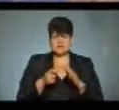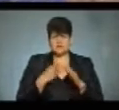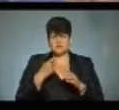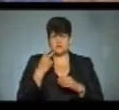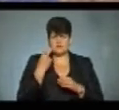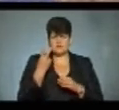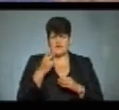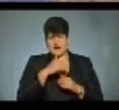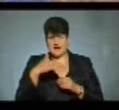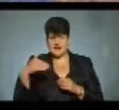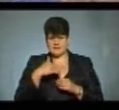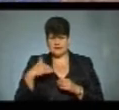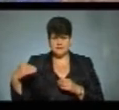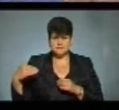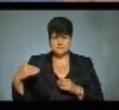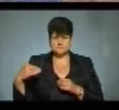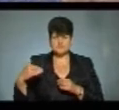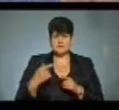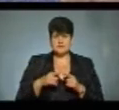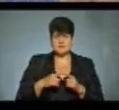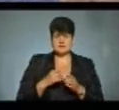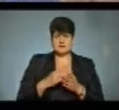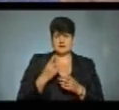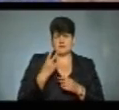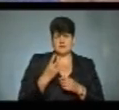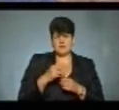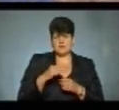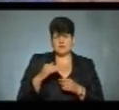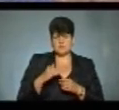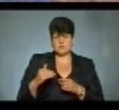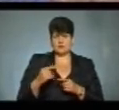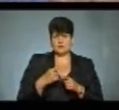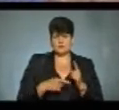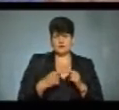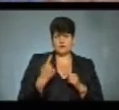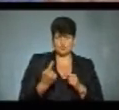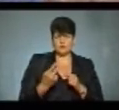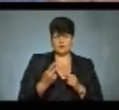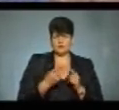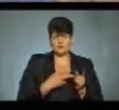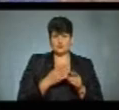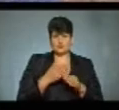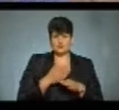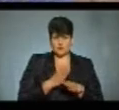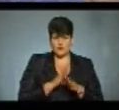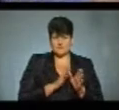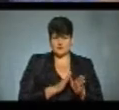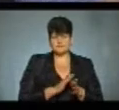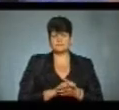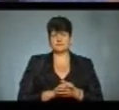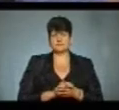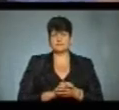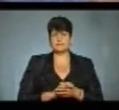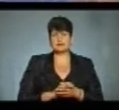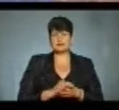ряди захоронень. То є два ряди захоронень, по половині одного і другого захоронення зруйновані.